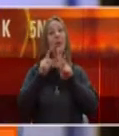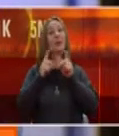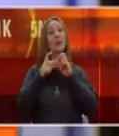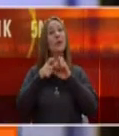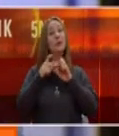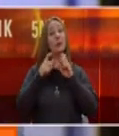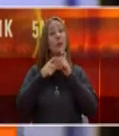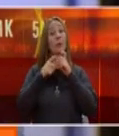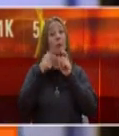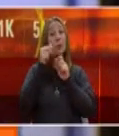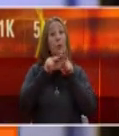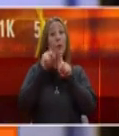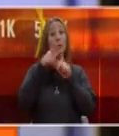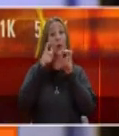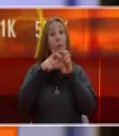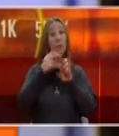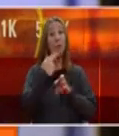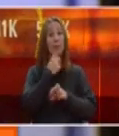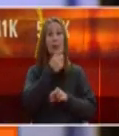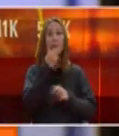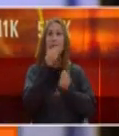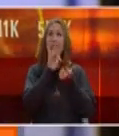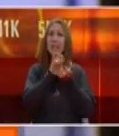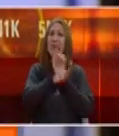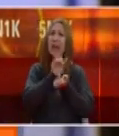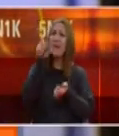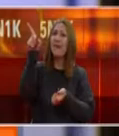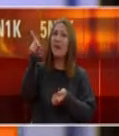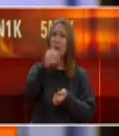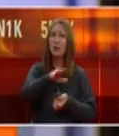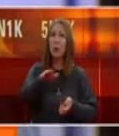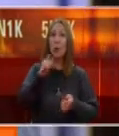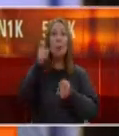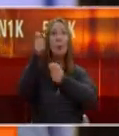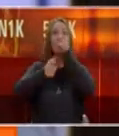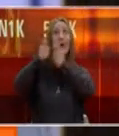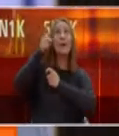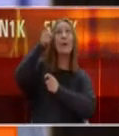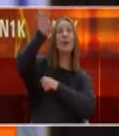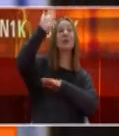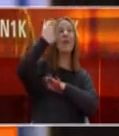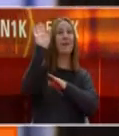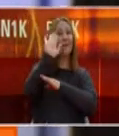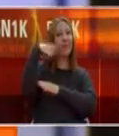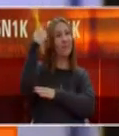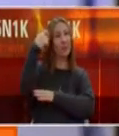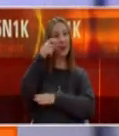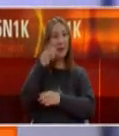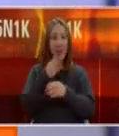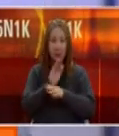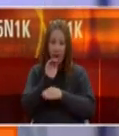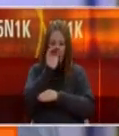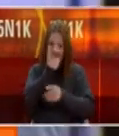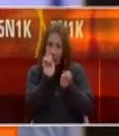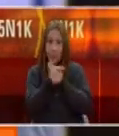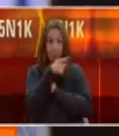uzatalım. Göktür Hanım, siz cezaevlerindeki çocukları belki de Uçurtmayı Vurmasınlar filminin gerçek hayata geçiriyorsunuz. Bambaşka bir açıdan neler